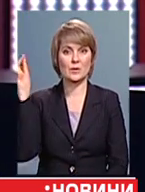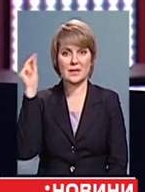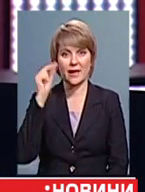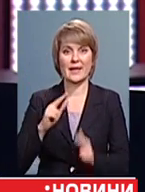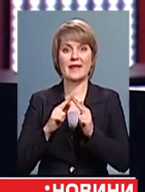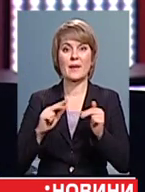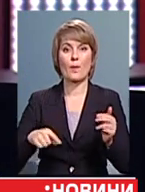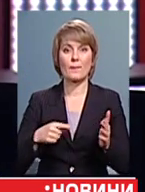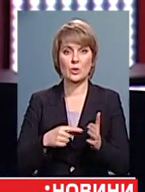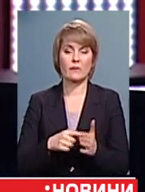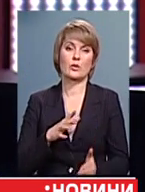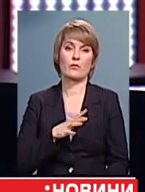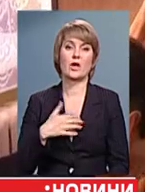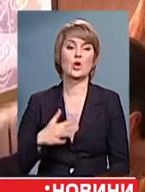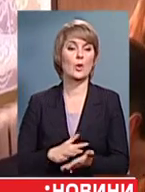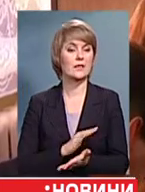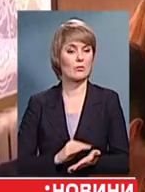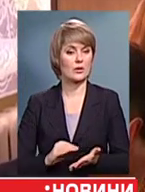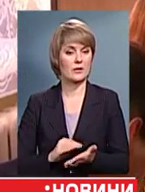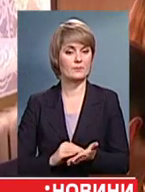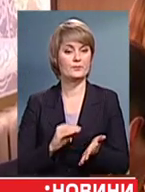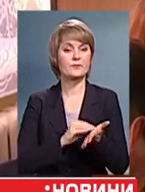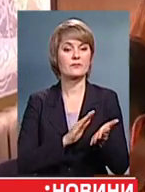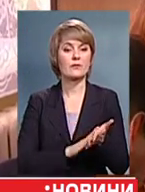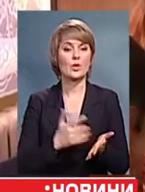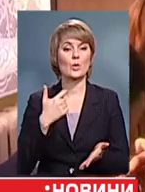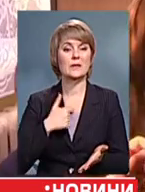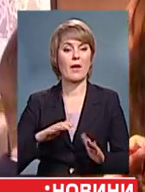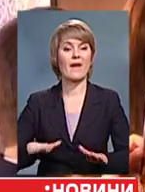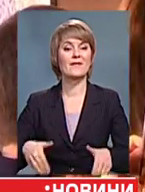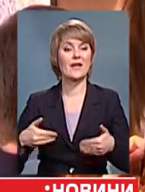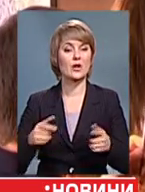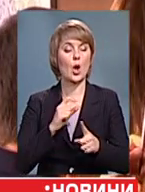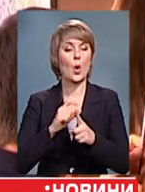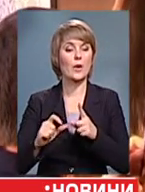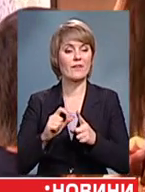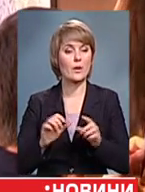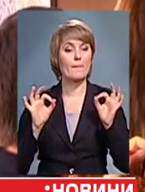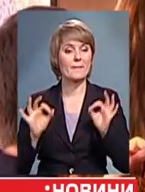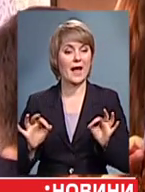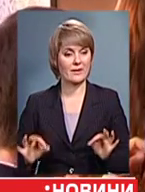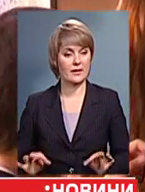і наші кореспонденти. Пожалуйста, отмітьте у себе варіанти відповіді та